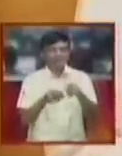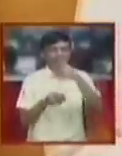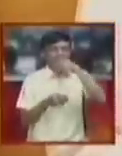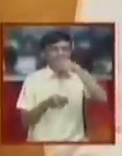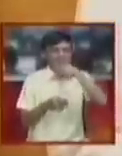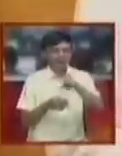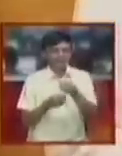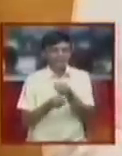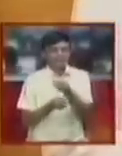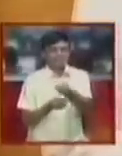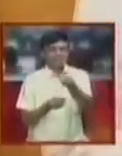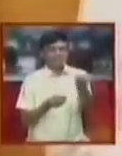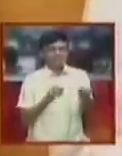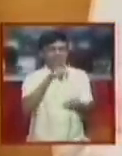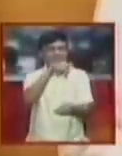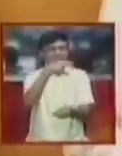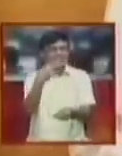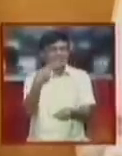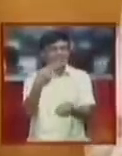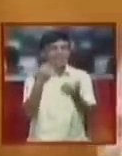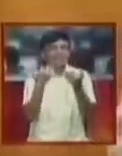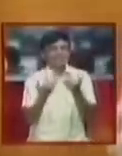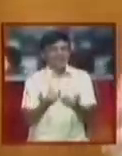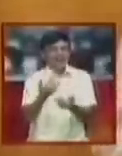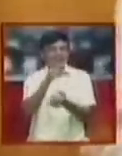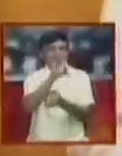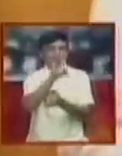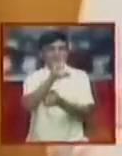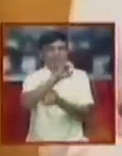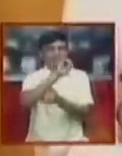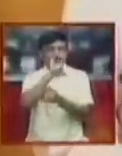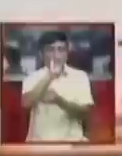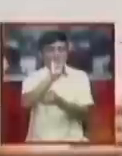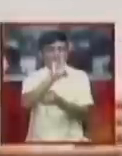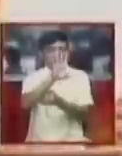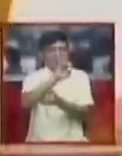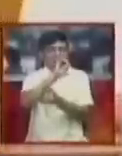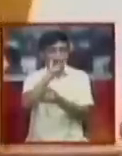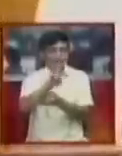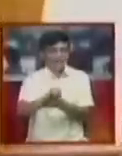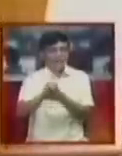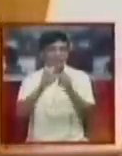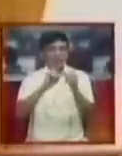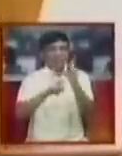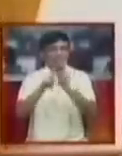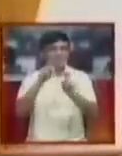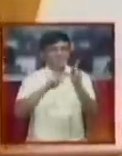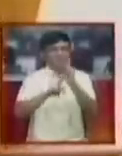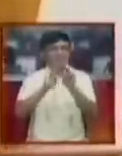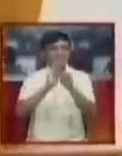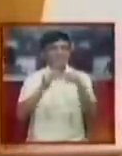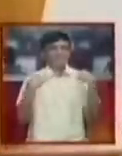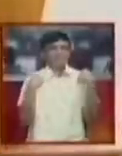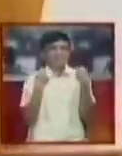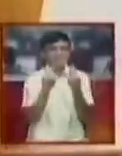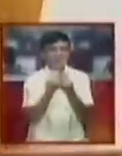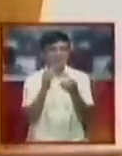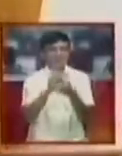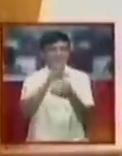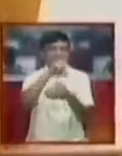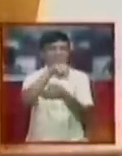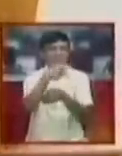politiko. Ngayon po, 85% ng lahat ng mamamayan membro na nito. Ang ibig pong